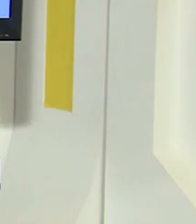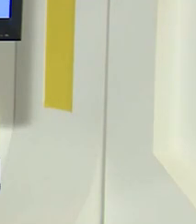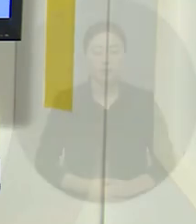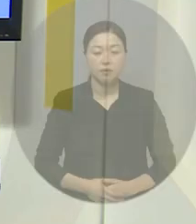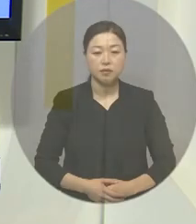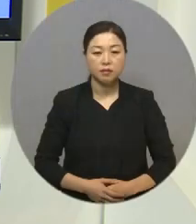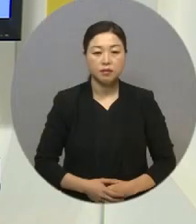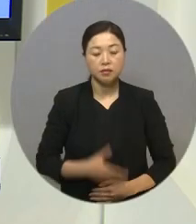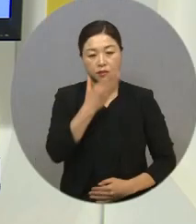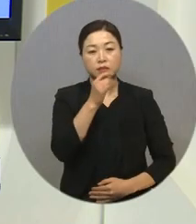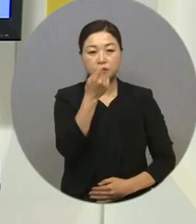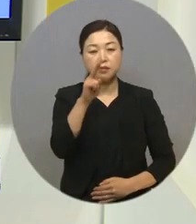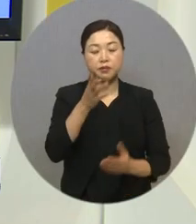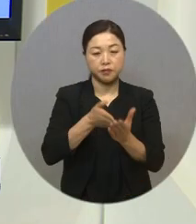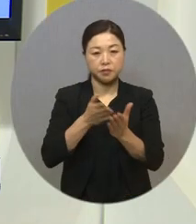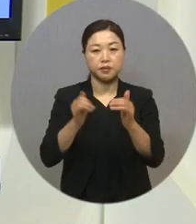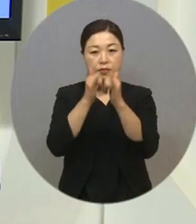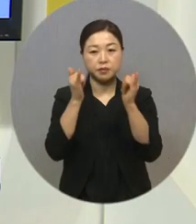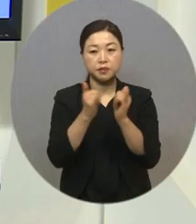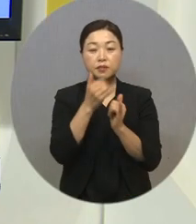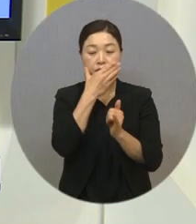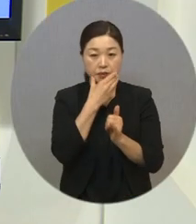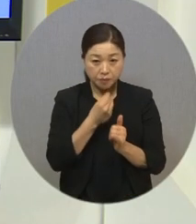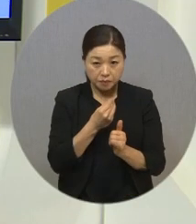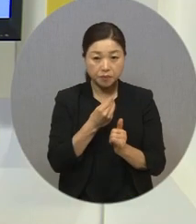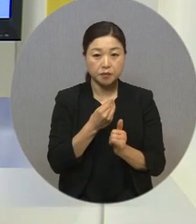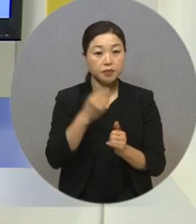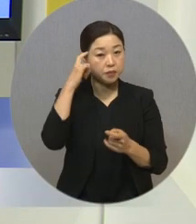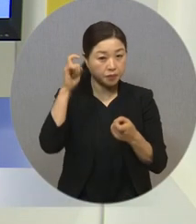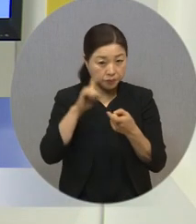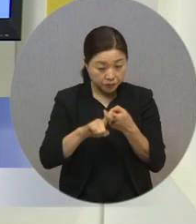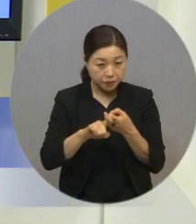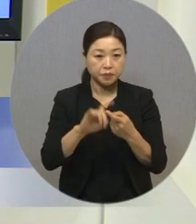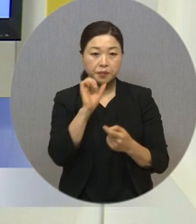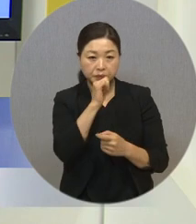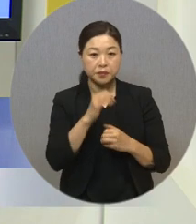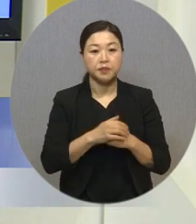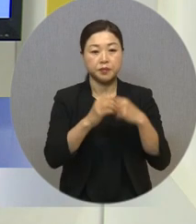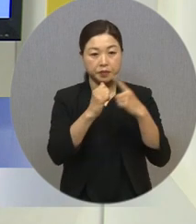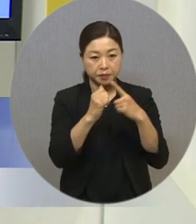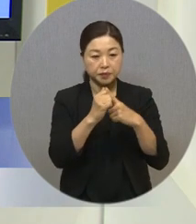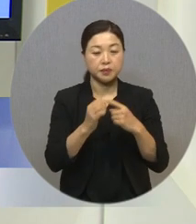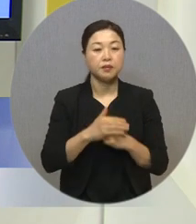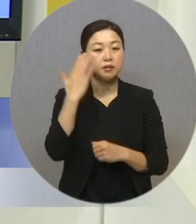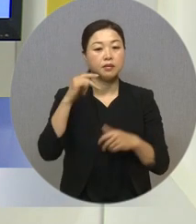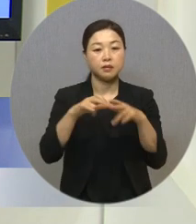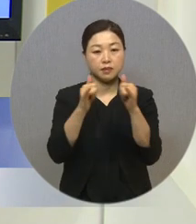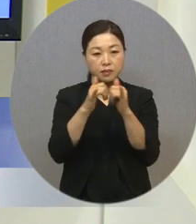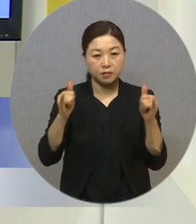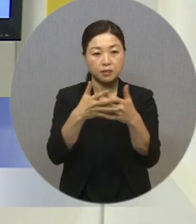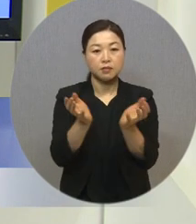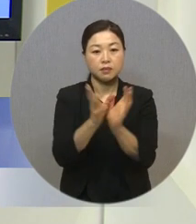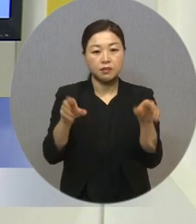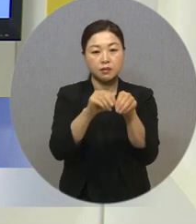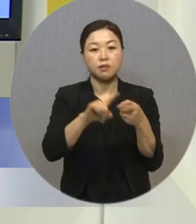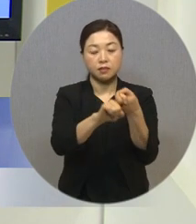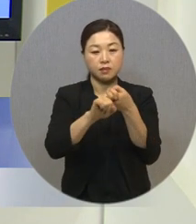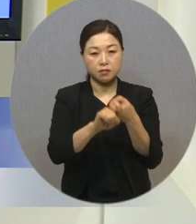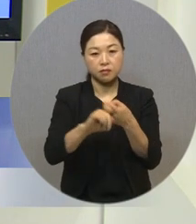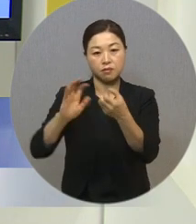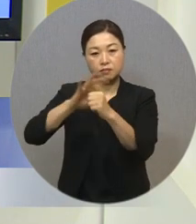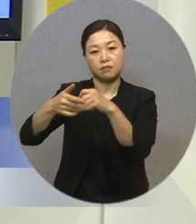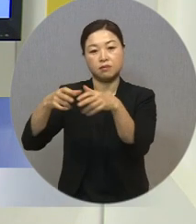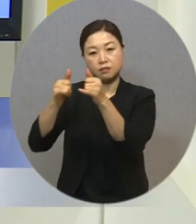웰페어 뉴스와 함께 사회복지의 이슈를 만나봅니다 오늘 첫 번째 기사입니다 한국 장애인 단체 총 연맹이